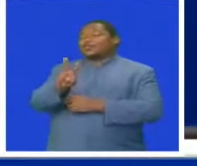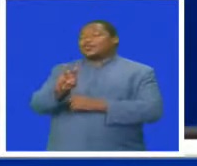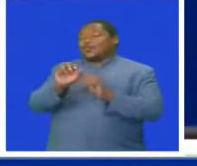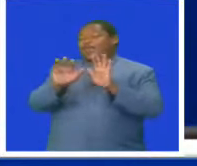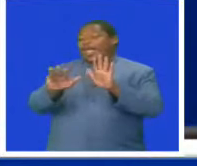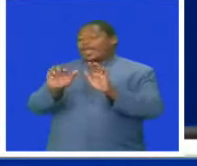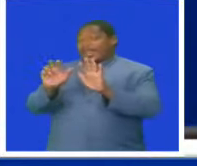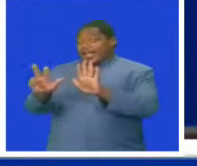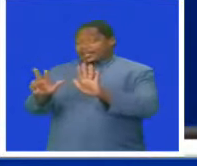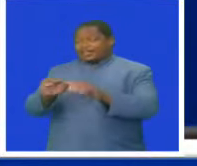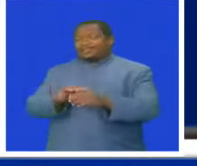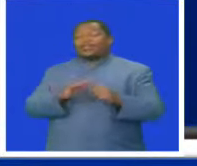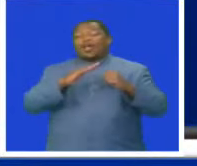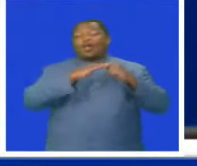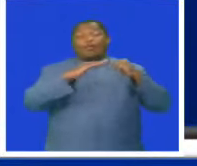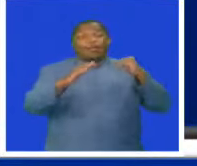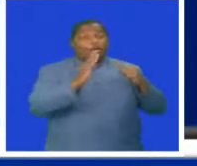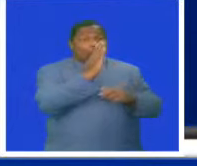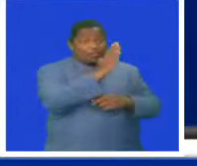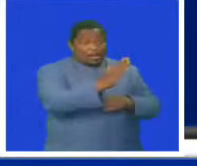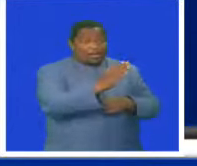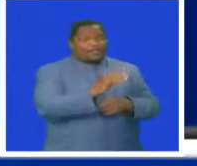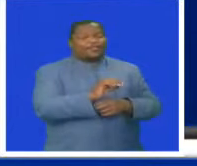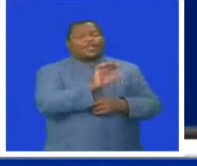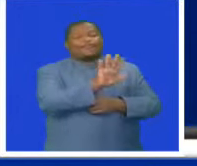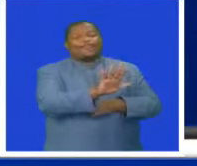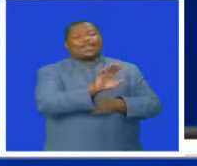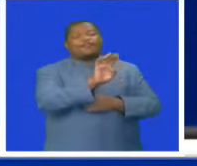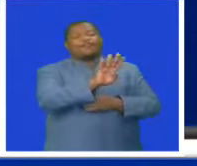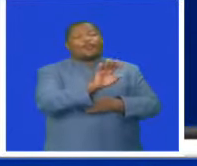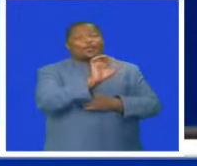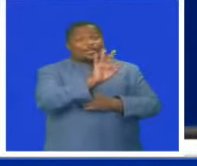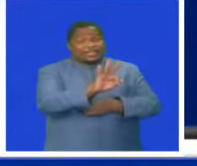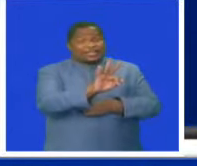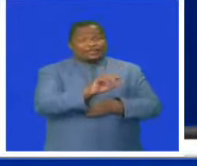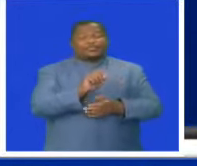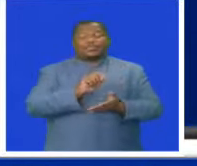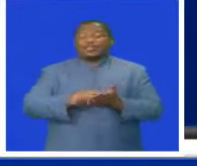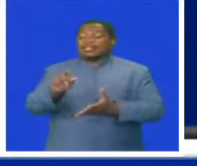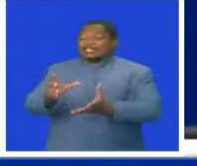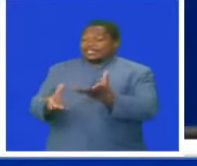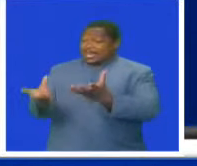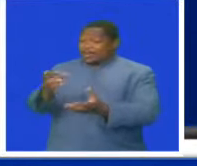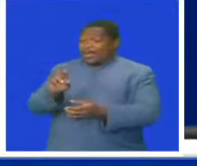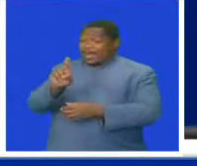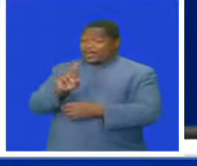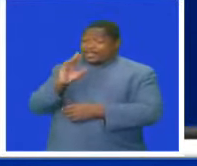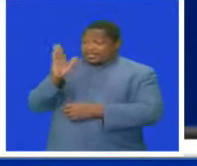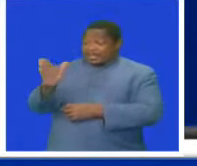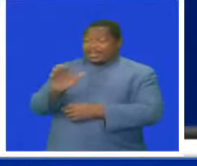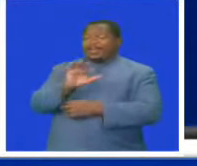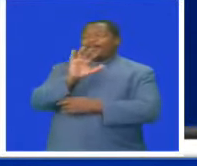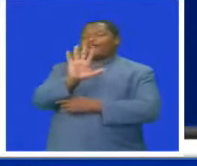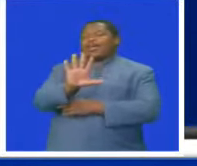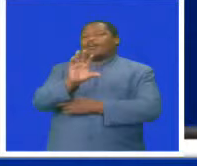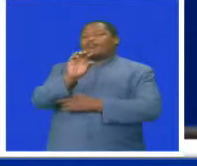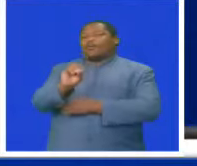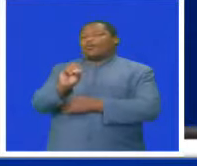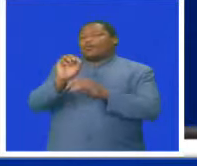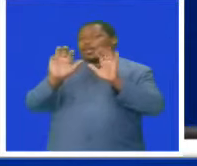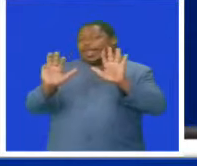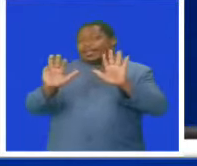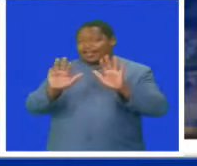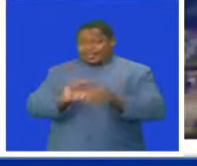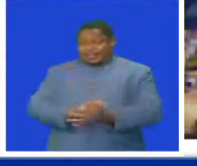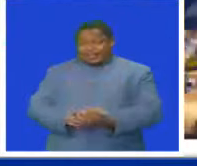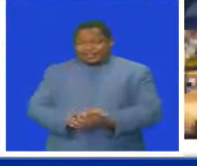2,298. Bese kuthi lubombo lona luna 543, shiselweni bango 509.